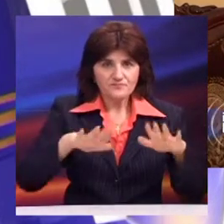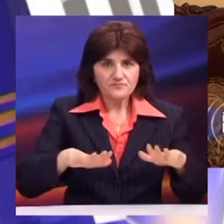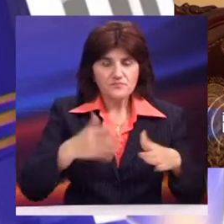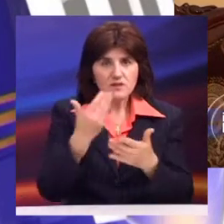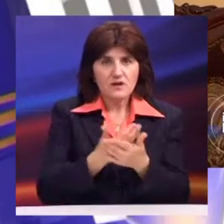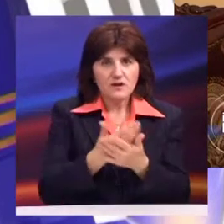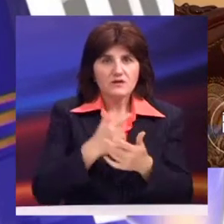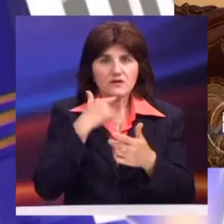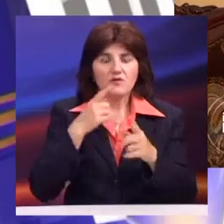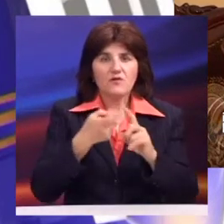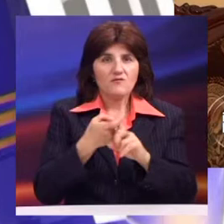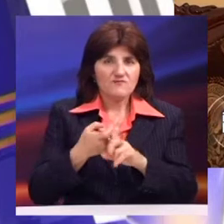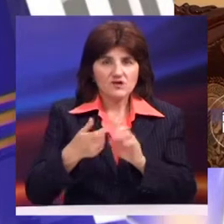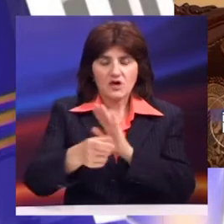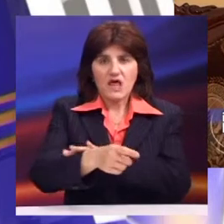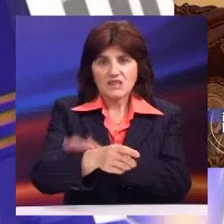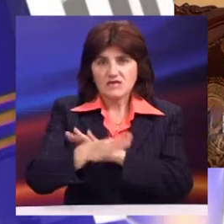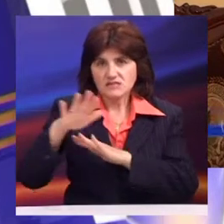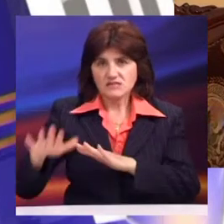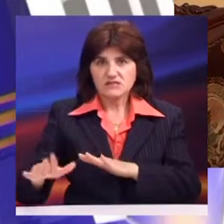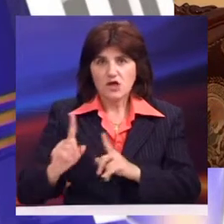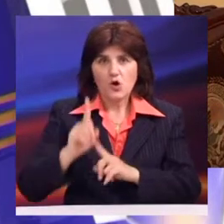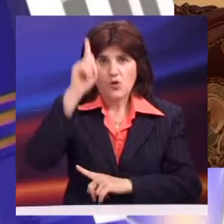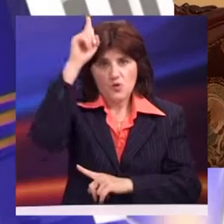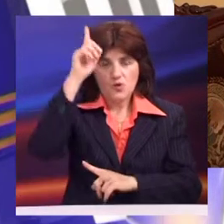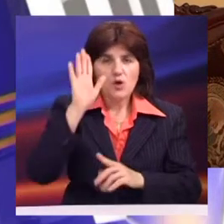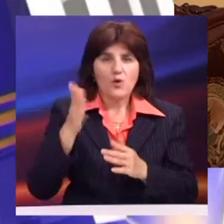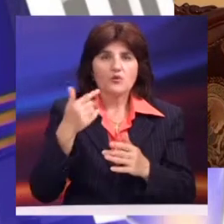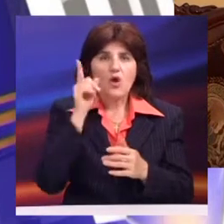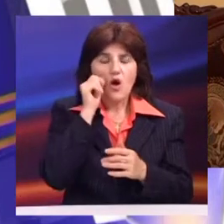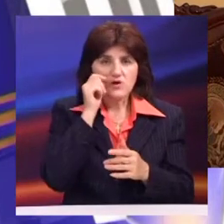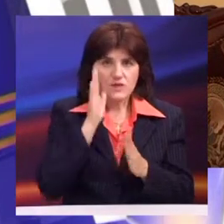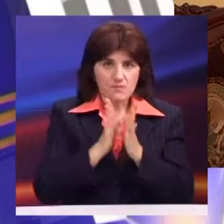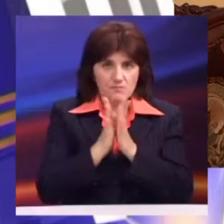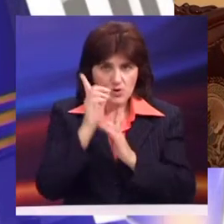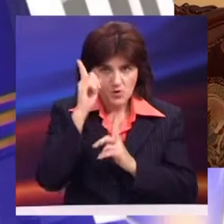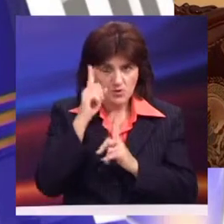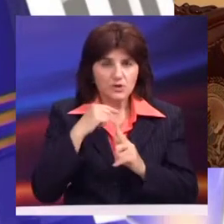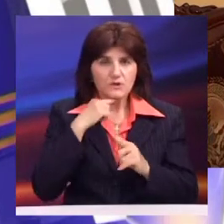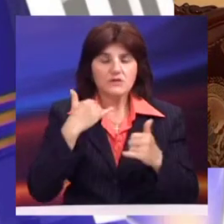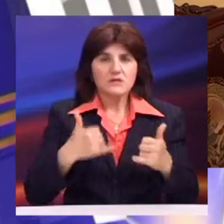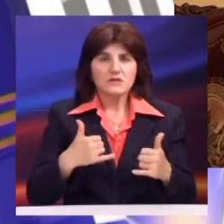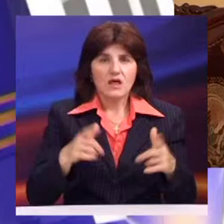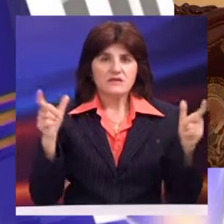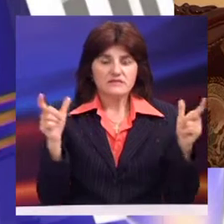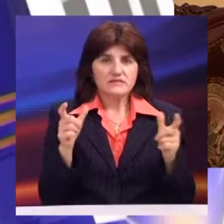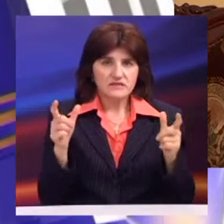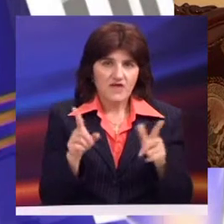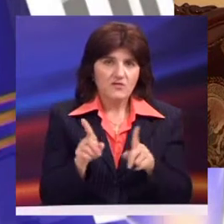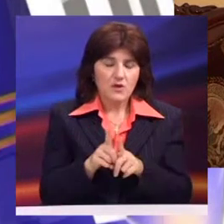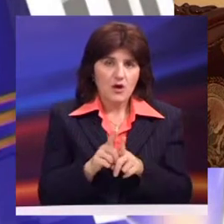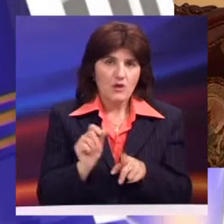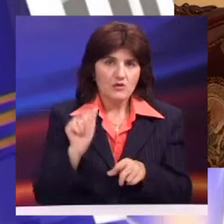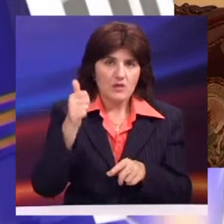gori uzneo na nebo, seo sa desne strane Boga i Oca, i taj dan slavimo dakle kao jedan